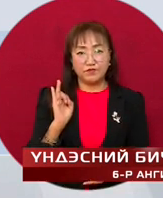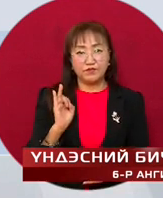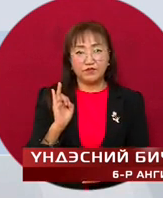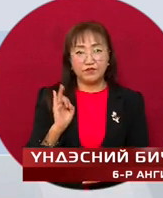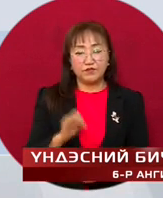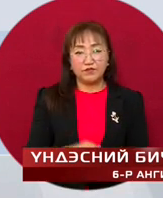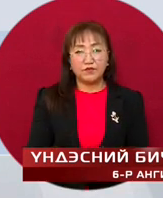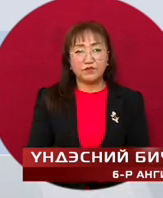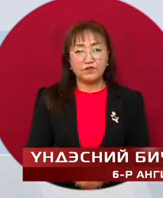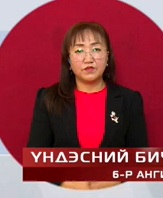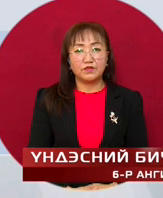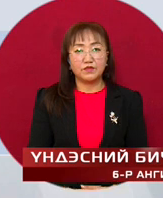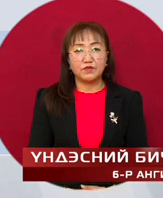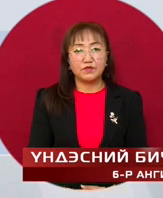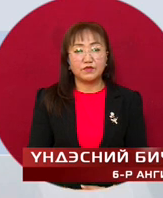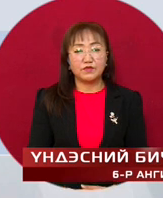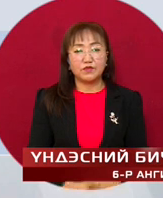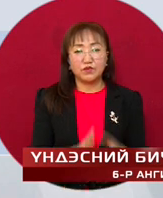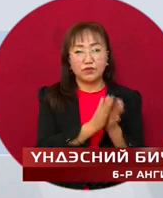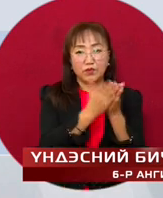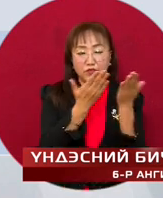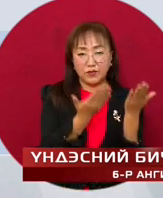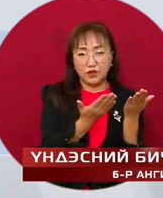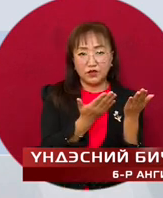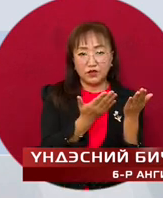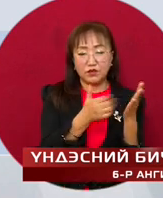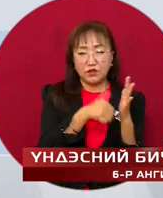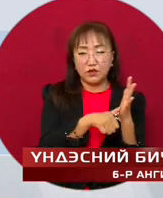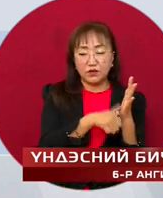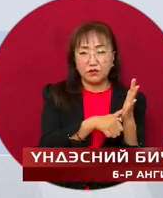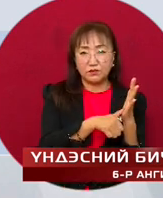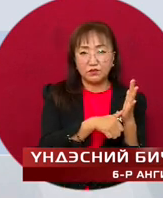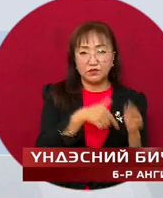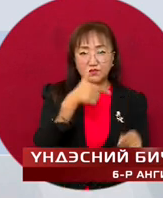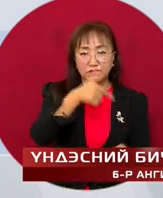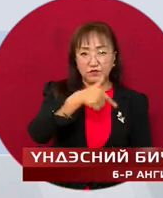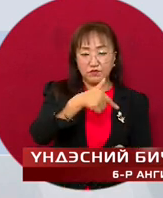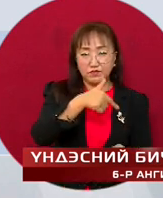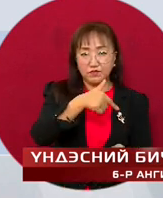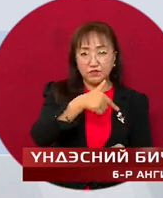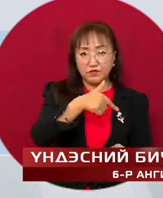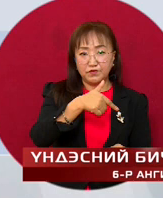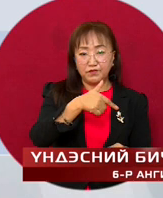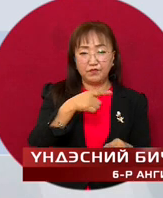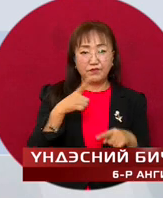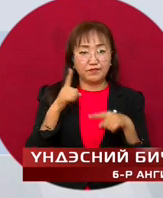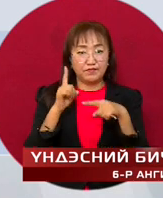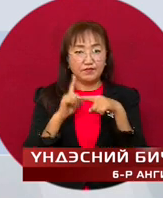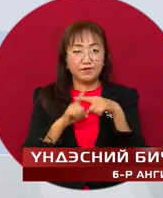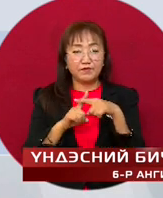За, галгины сонин дэвтэр гэдэг үгийн төгсгөлийг анхаарай. За, энэ эр